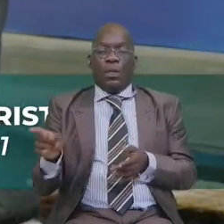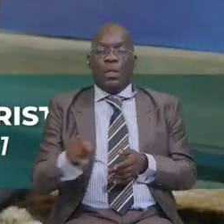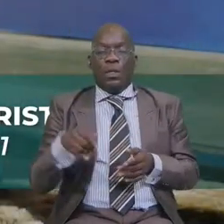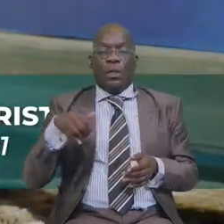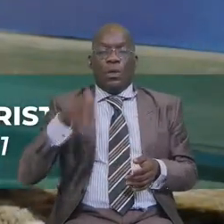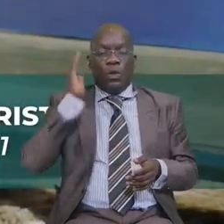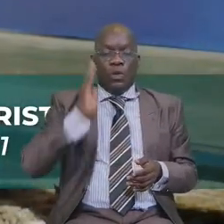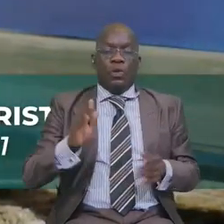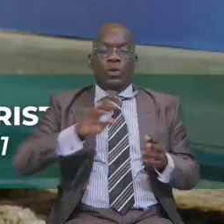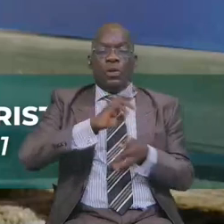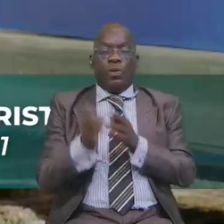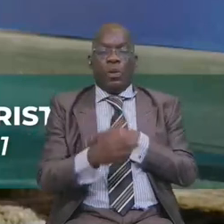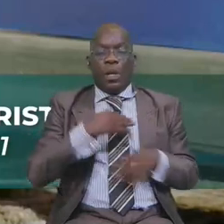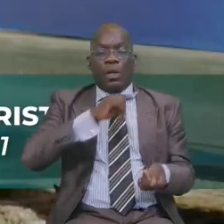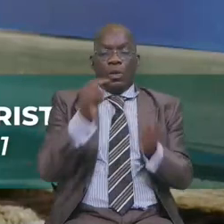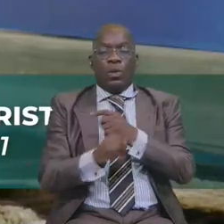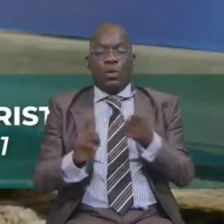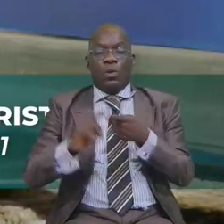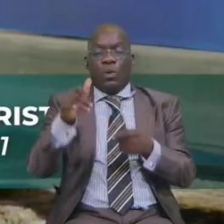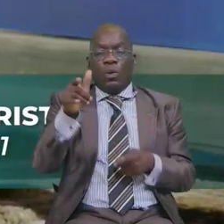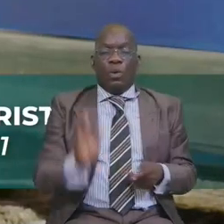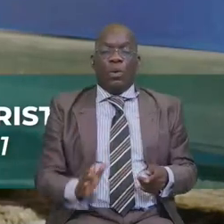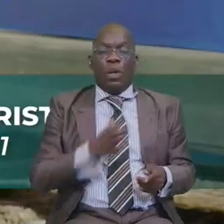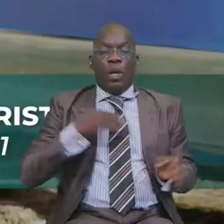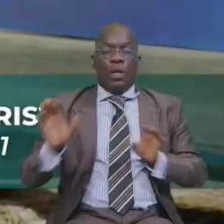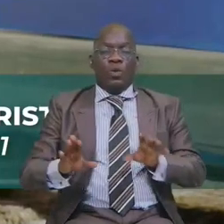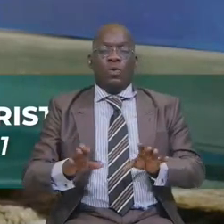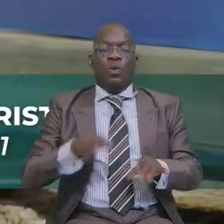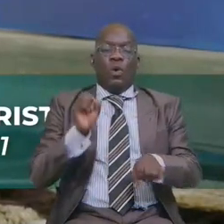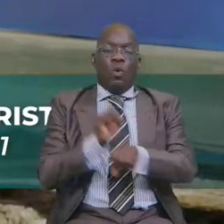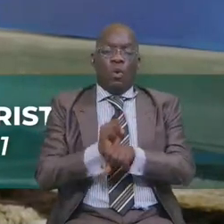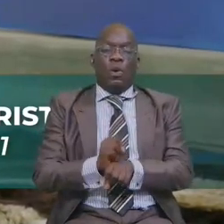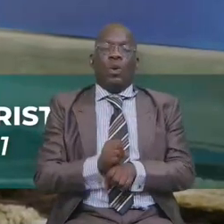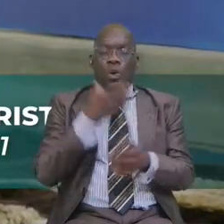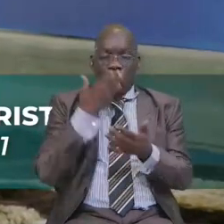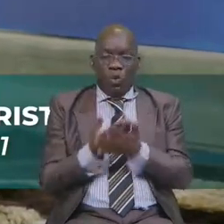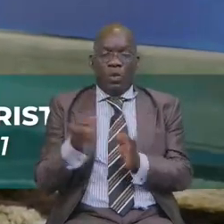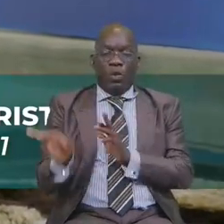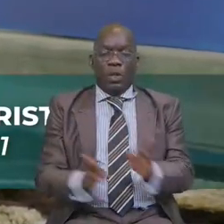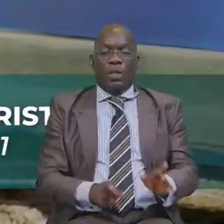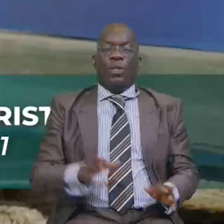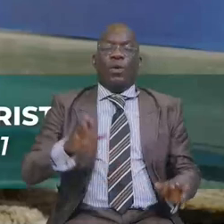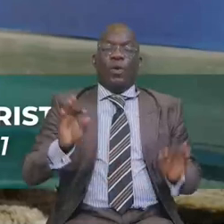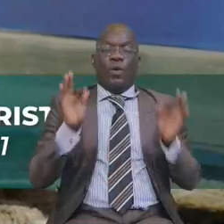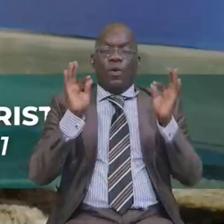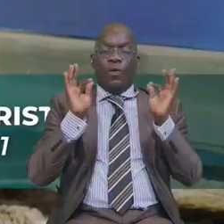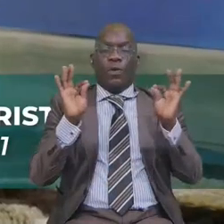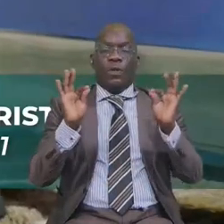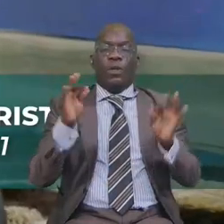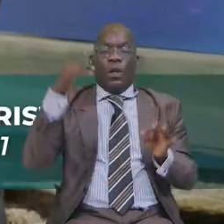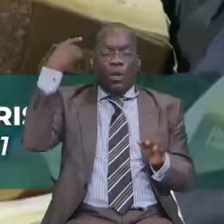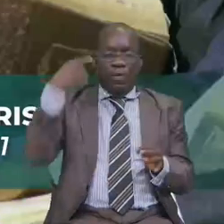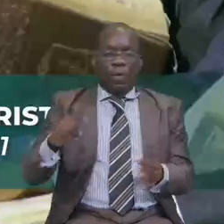Avec la pratique d'œuvres dignes de la repentance, appropriées, dignes pour la